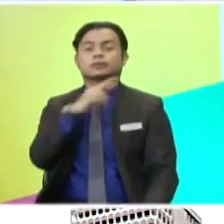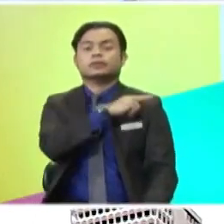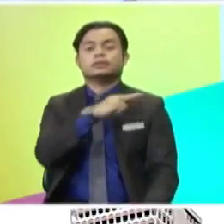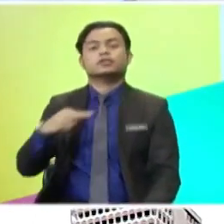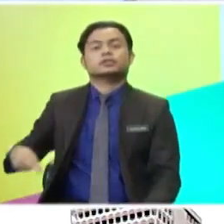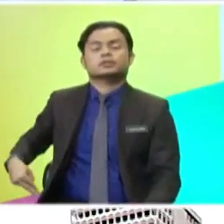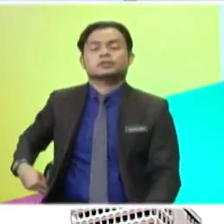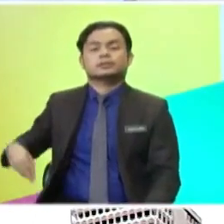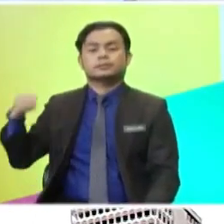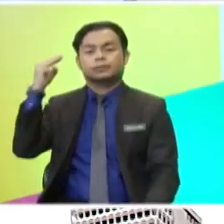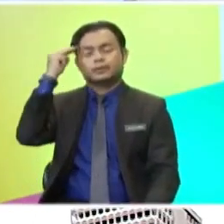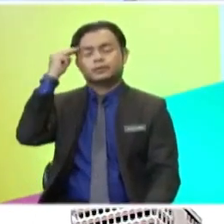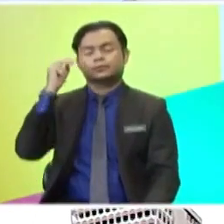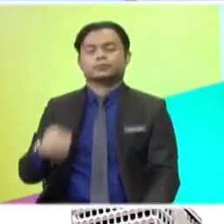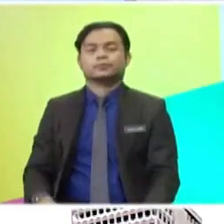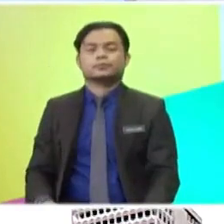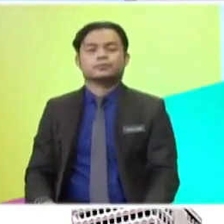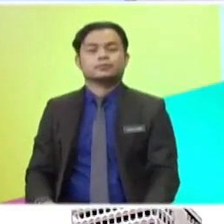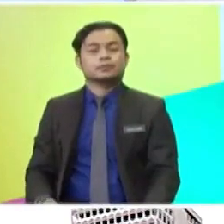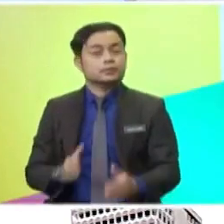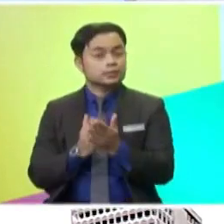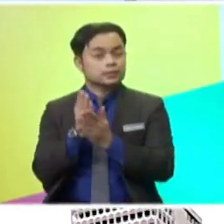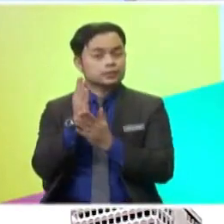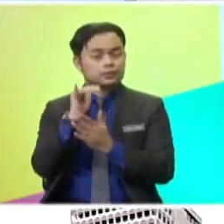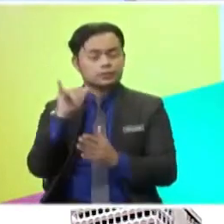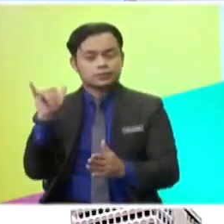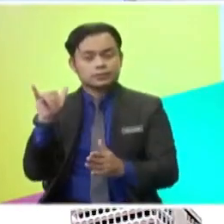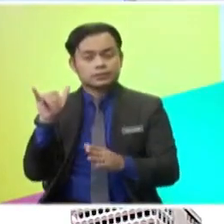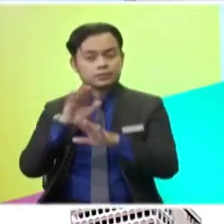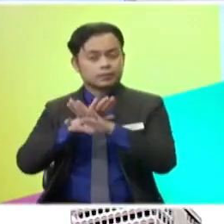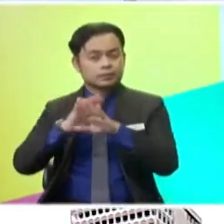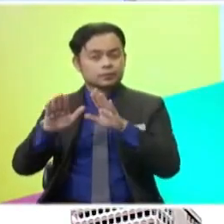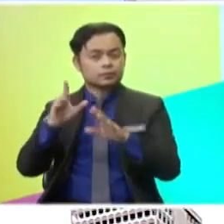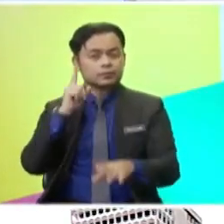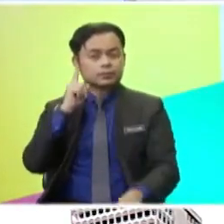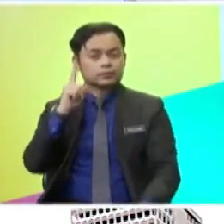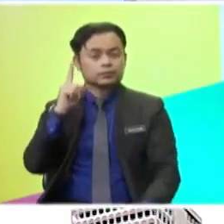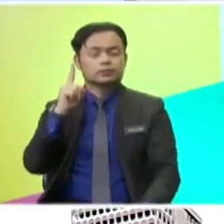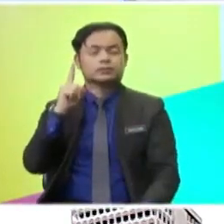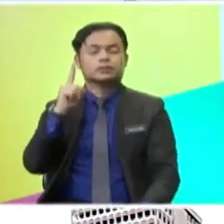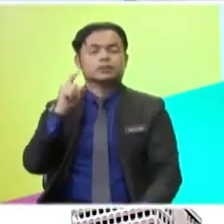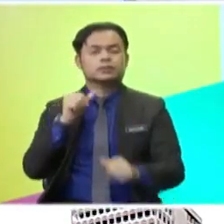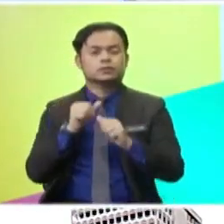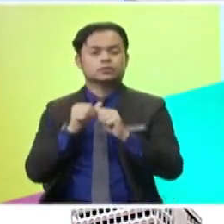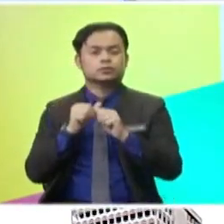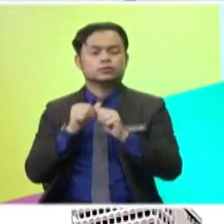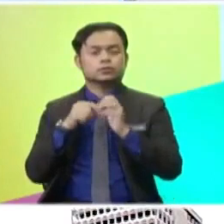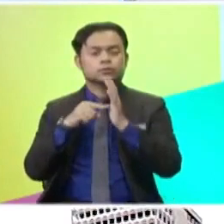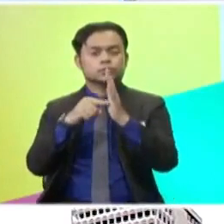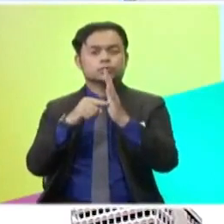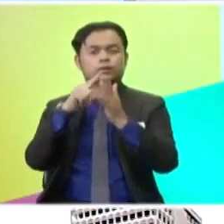seterusnya, kita jangan sesekali, okay, jangan sesekali menunjukkan dengan apa-apa cara